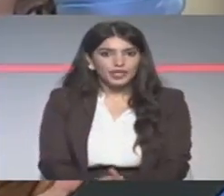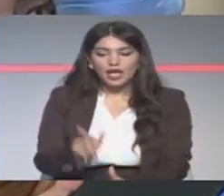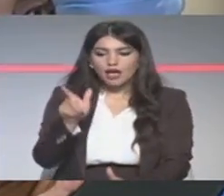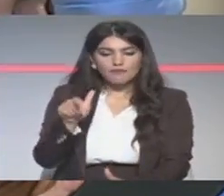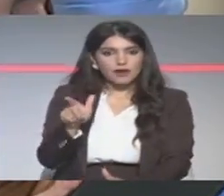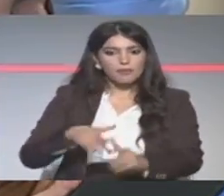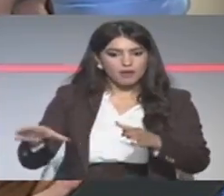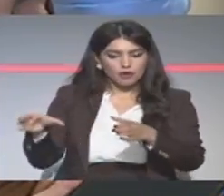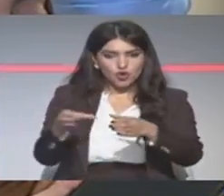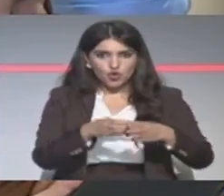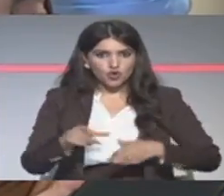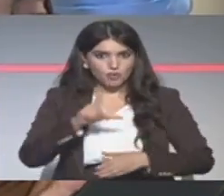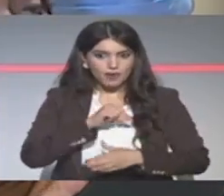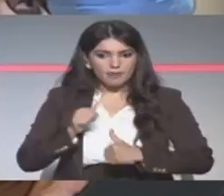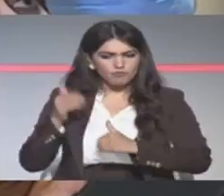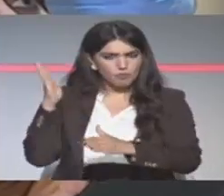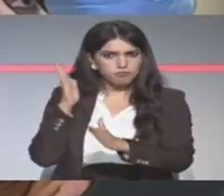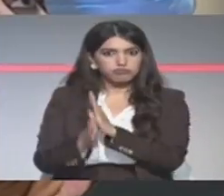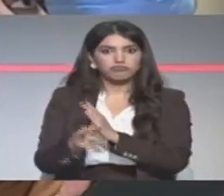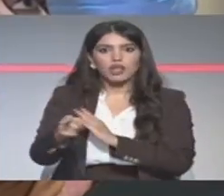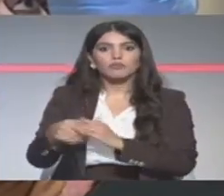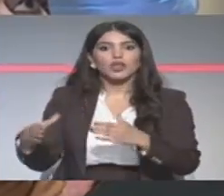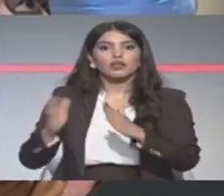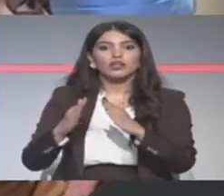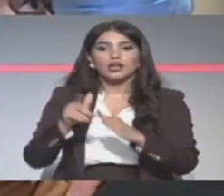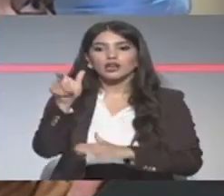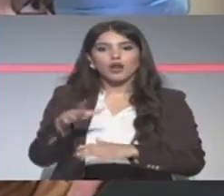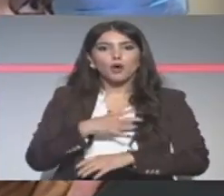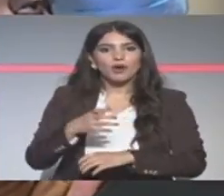داهمت منزل السيد هذا